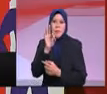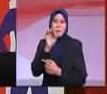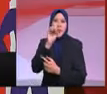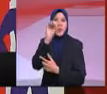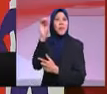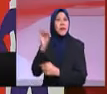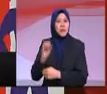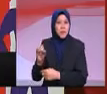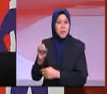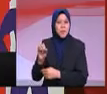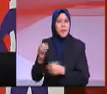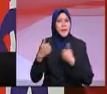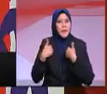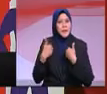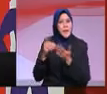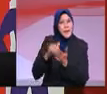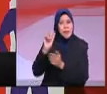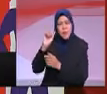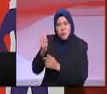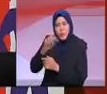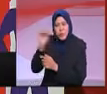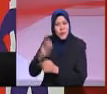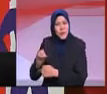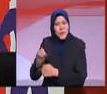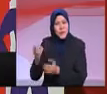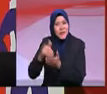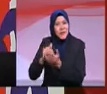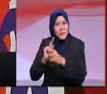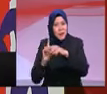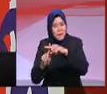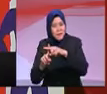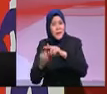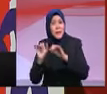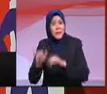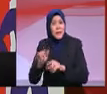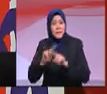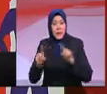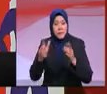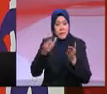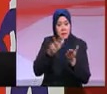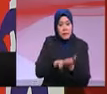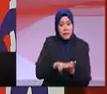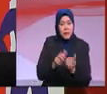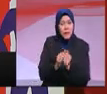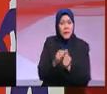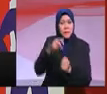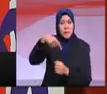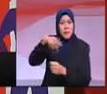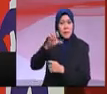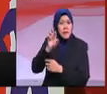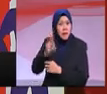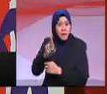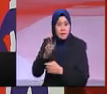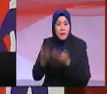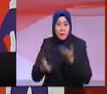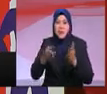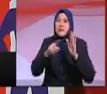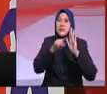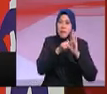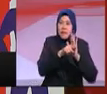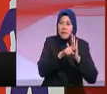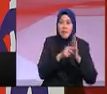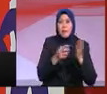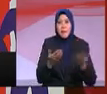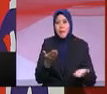90%. Jadi masih ada 10% yang kata positif, tetapi bila disahkan dengan PCR mungkin negatif dan sebagainya.